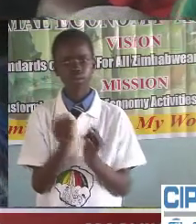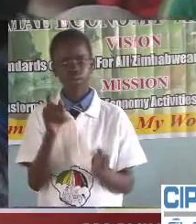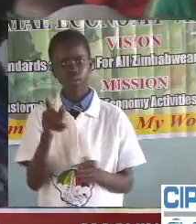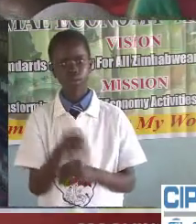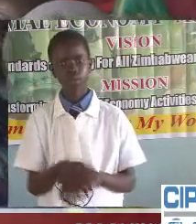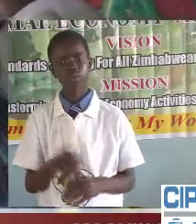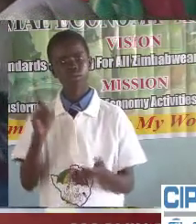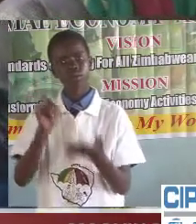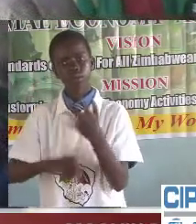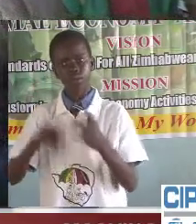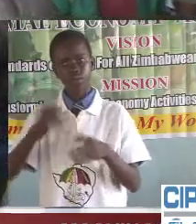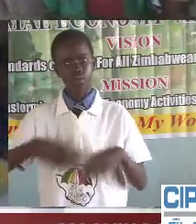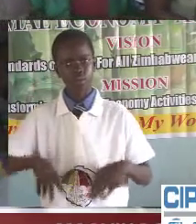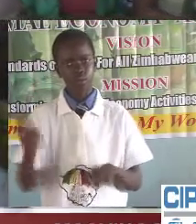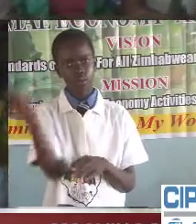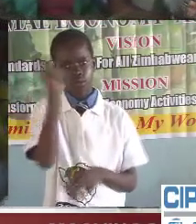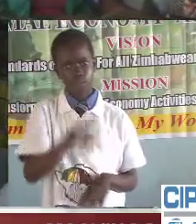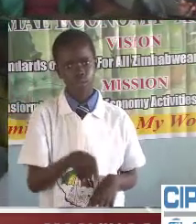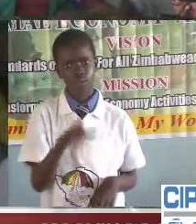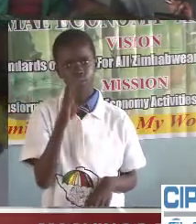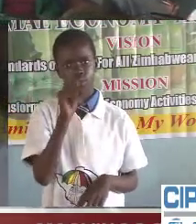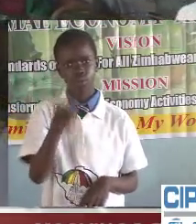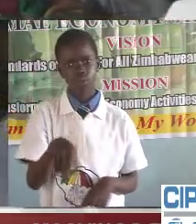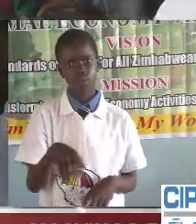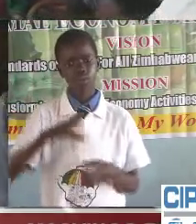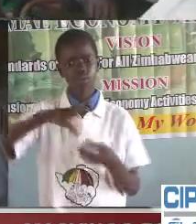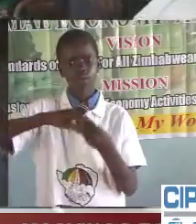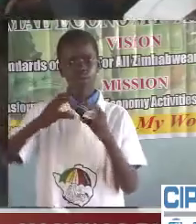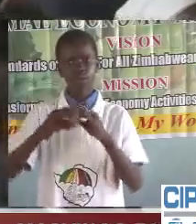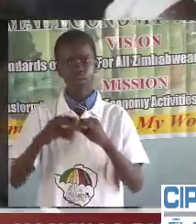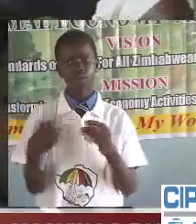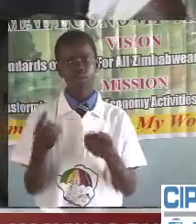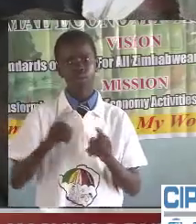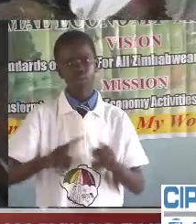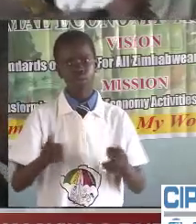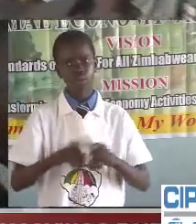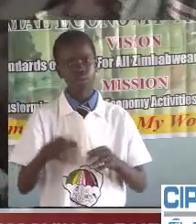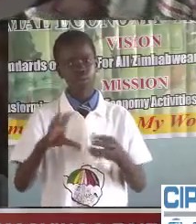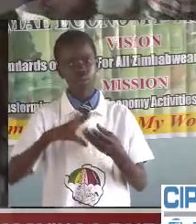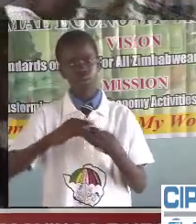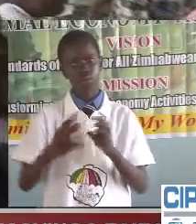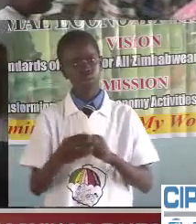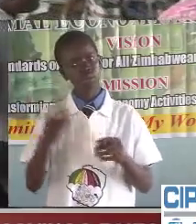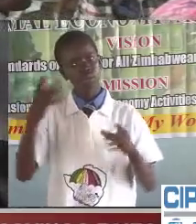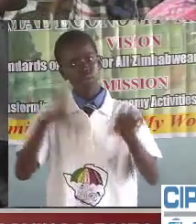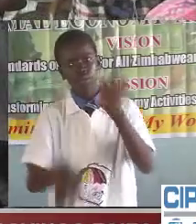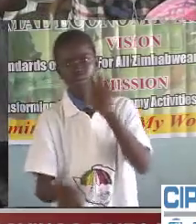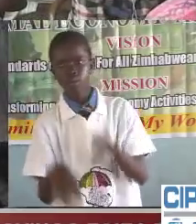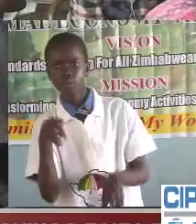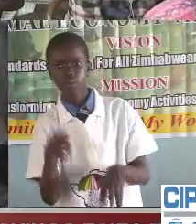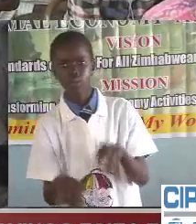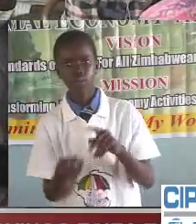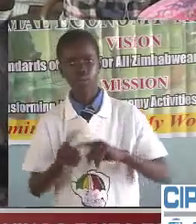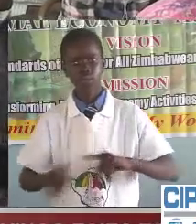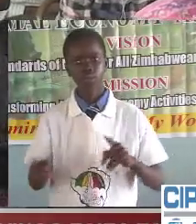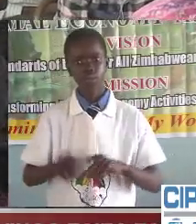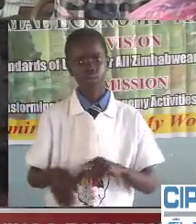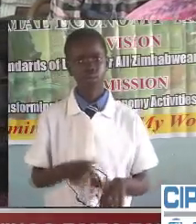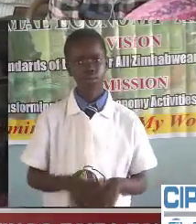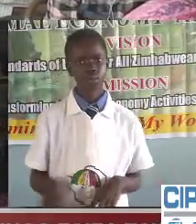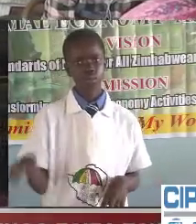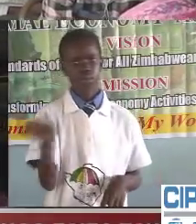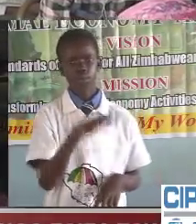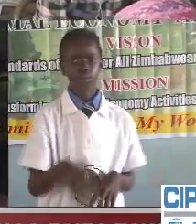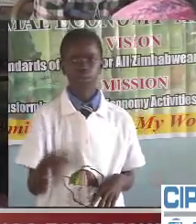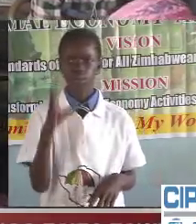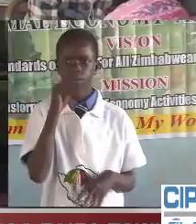tichinge tapinda muhofisi tichange tichikugadzirirai madisable vanhu kurarama neurema pamwe chete nema-informal traders.